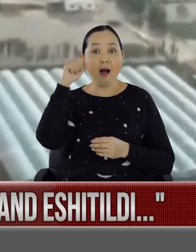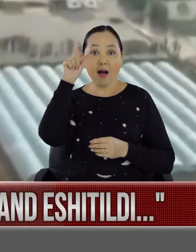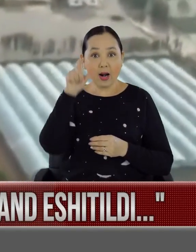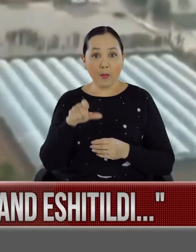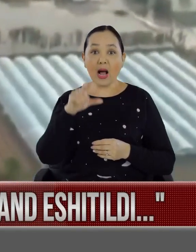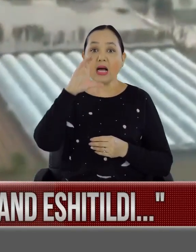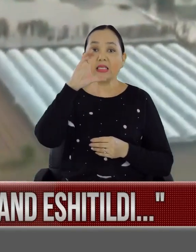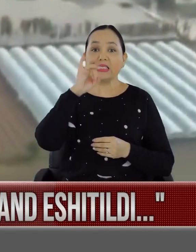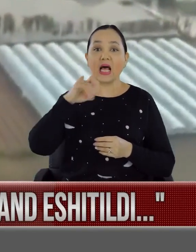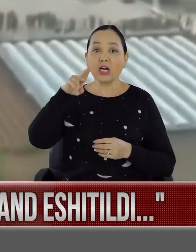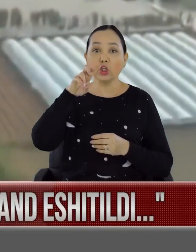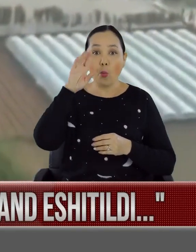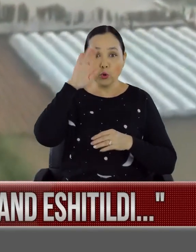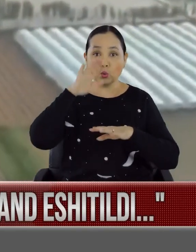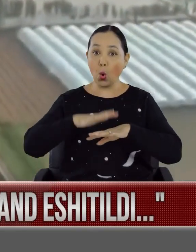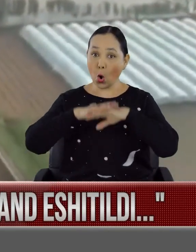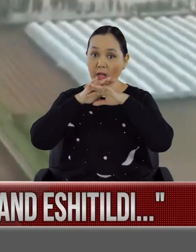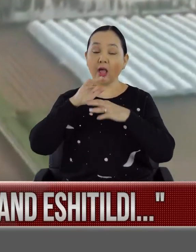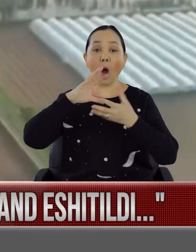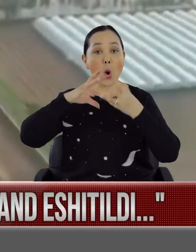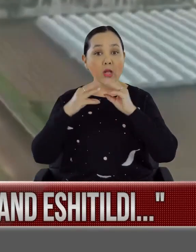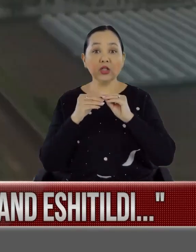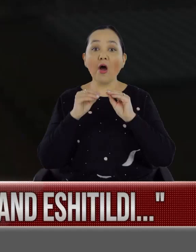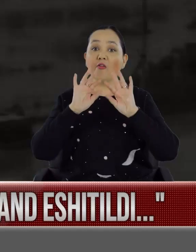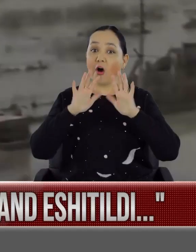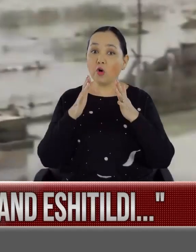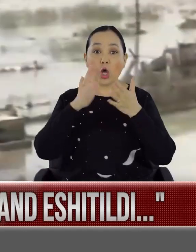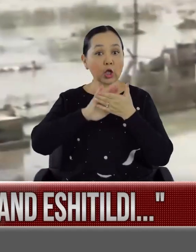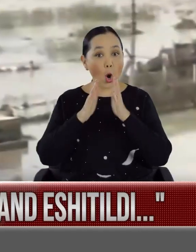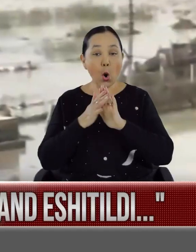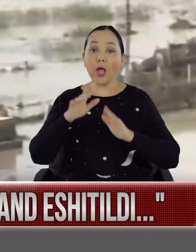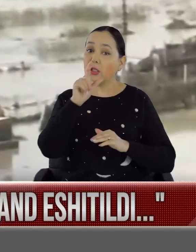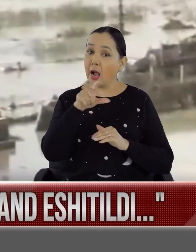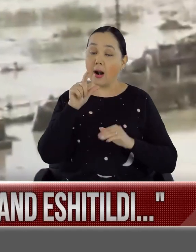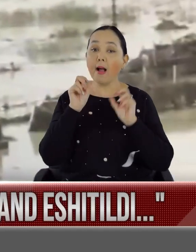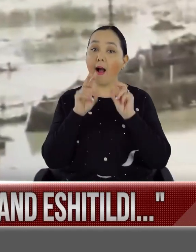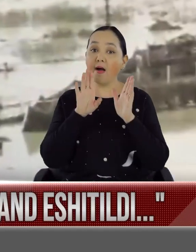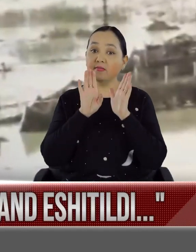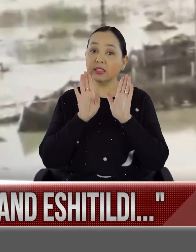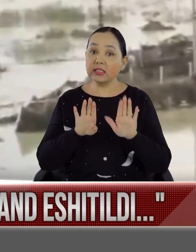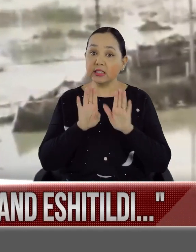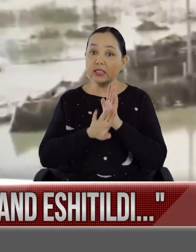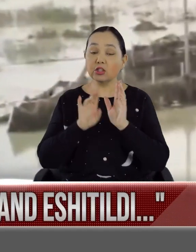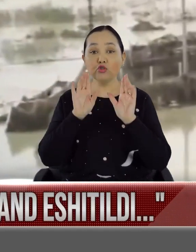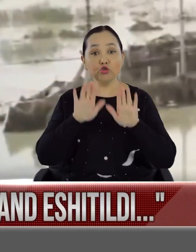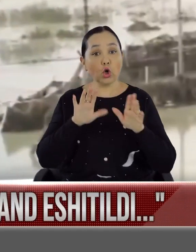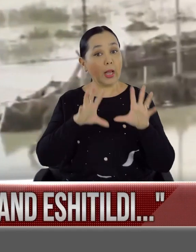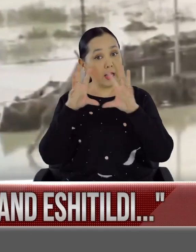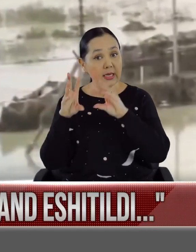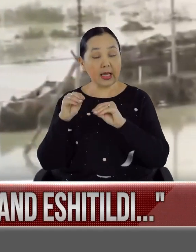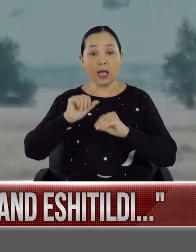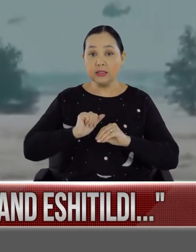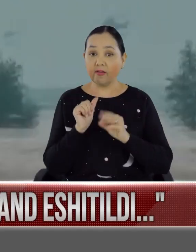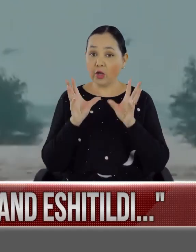Qahramonimizga Sardoba suv ombori o'pirilishi bilan bog'liq favqulodda holatda tuman aholisini xavfsiz joyga evakuatsiya qilishda safdoshlari bilan